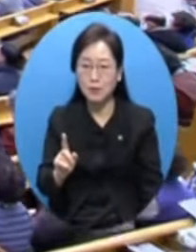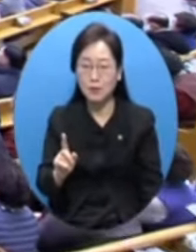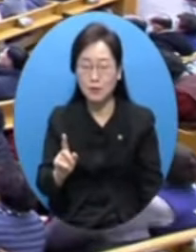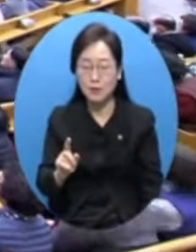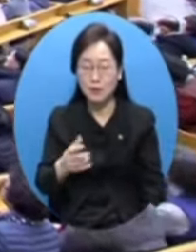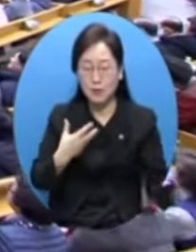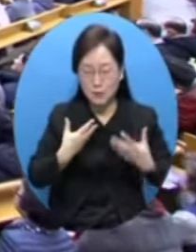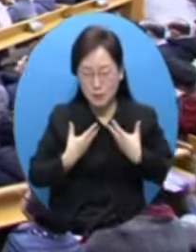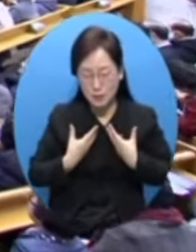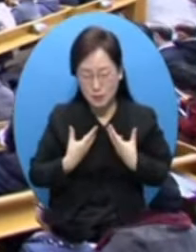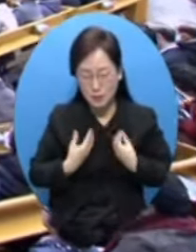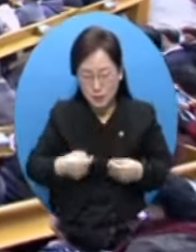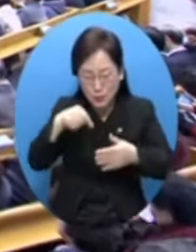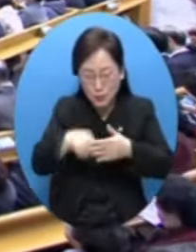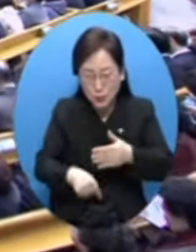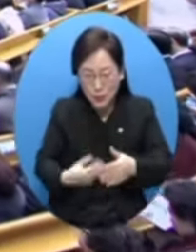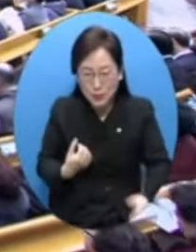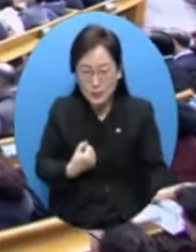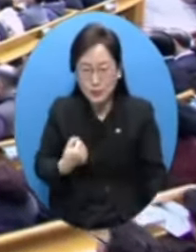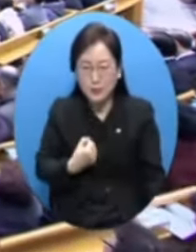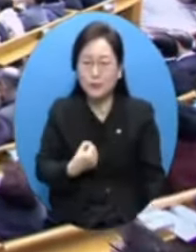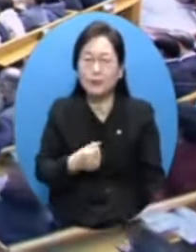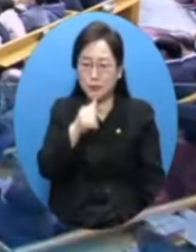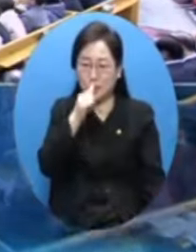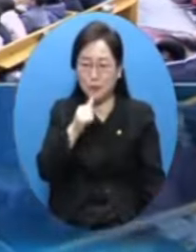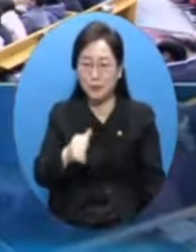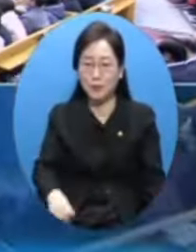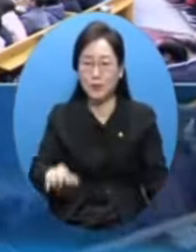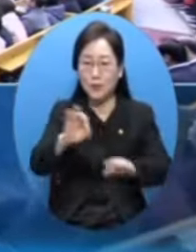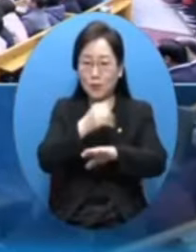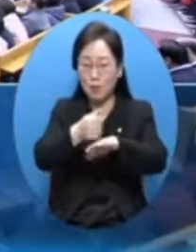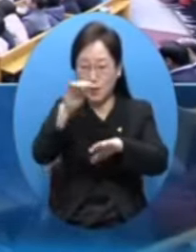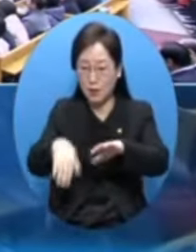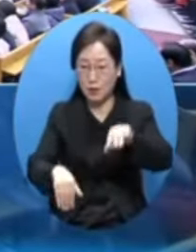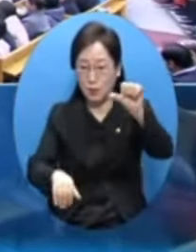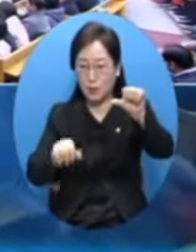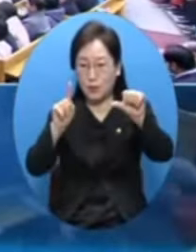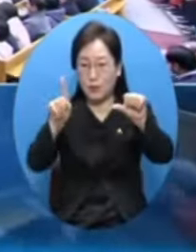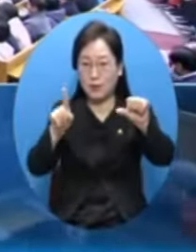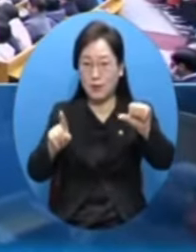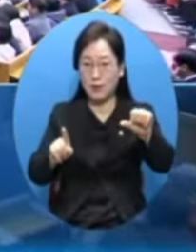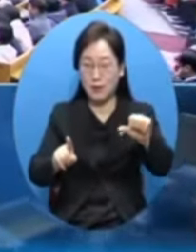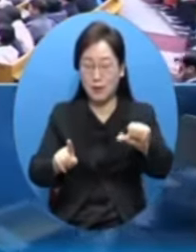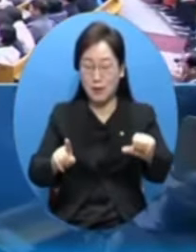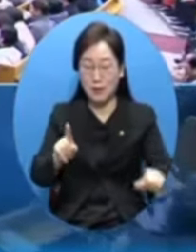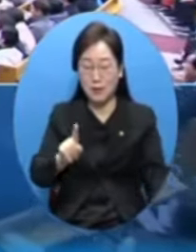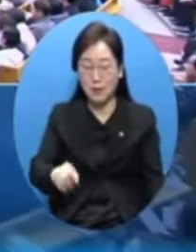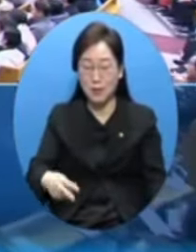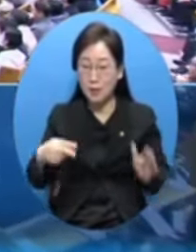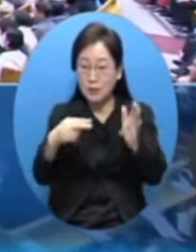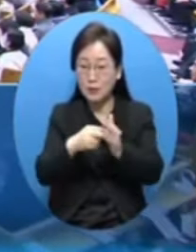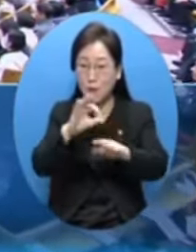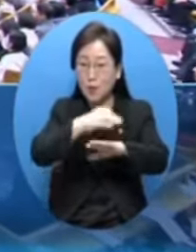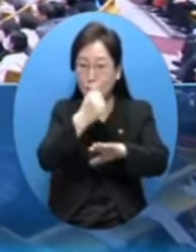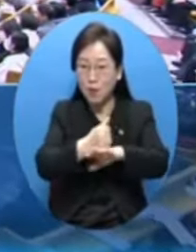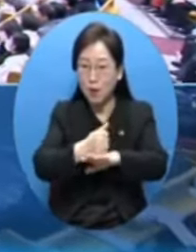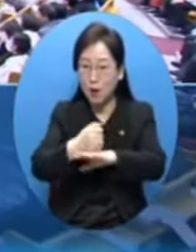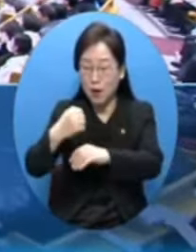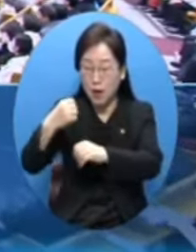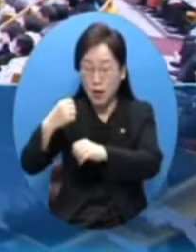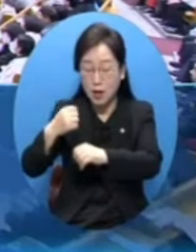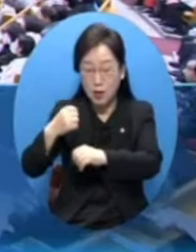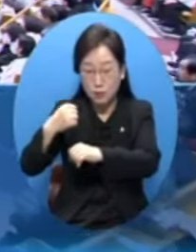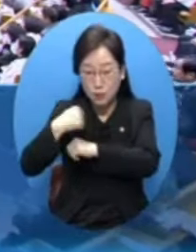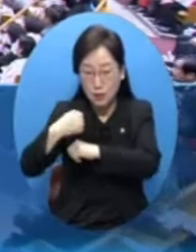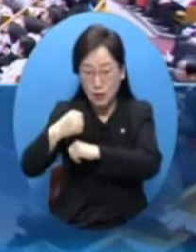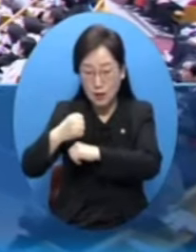절망의 모습을 갖고 살아가고 있습니다. 열왕기하 5장 1절에 보니까 아람왕의 군대장관 나아만은 그의 주인 앞에서 크고 존귀한